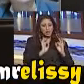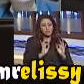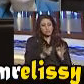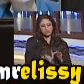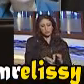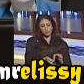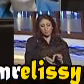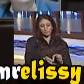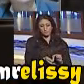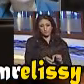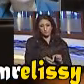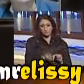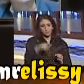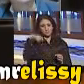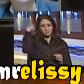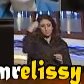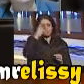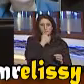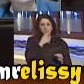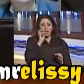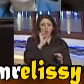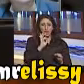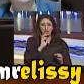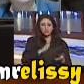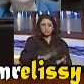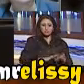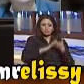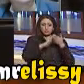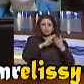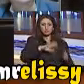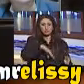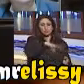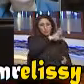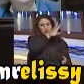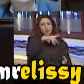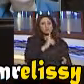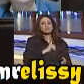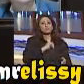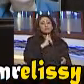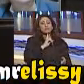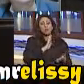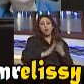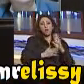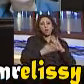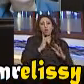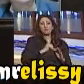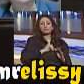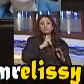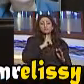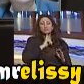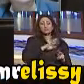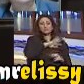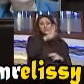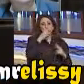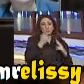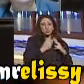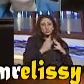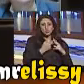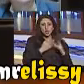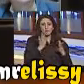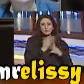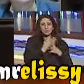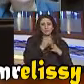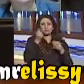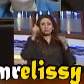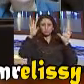لم يعتدل النظام الناس كلها، الناس دلوقتي على شافة الهوية بسبب الوضع